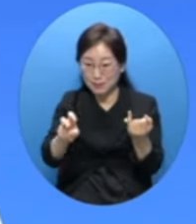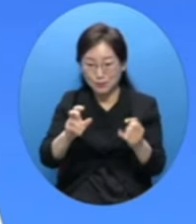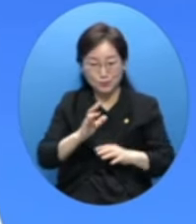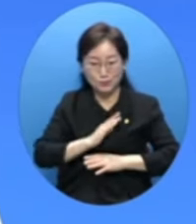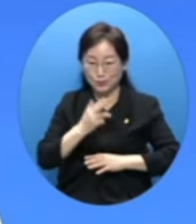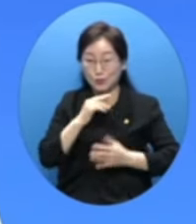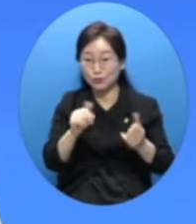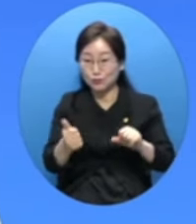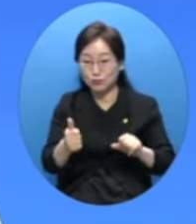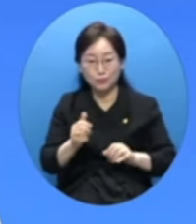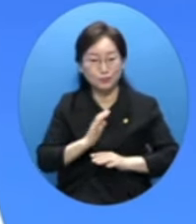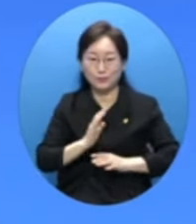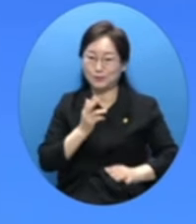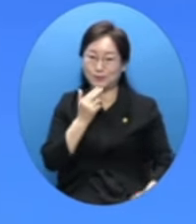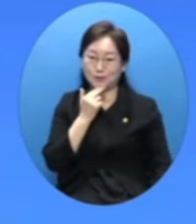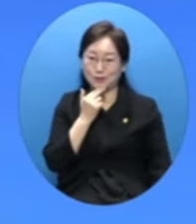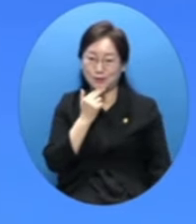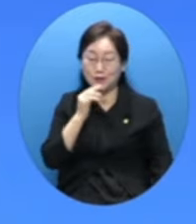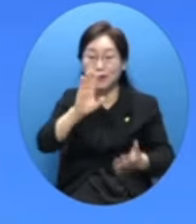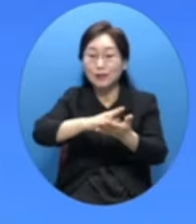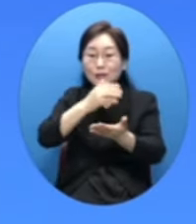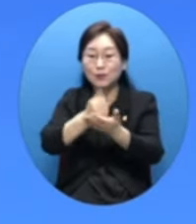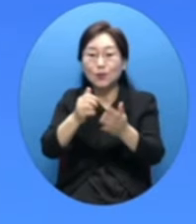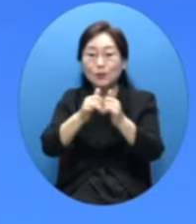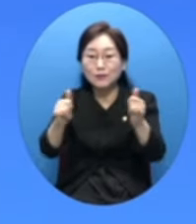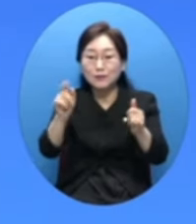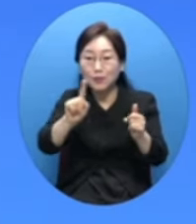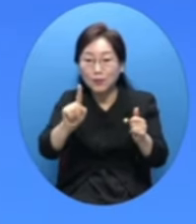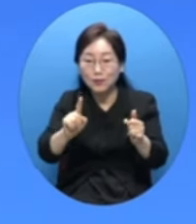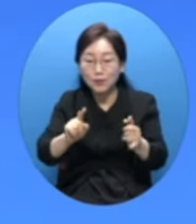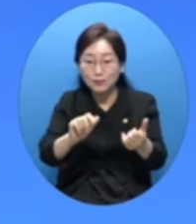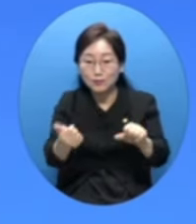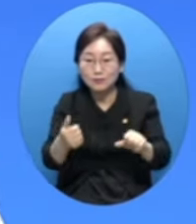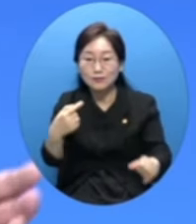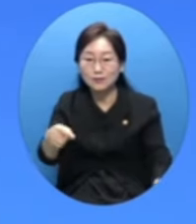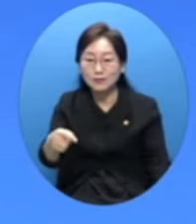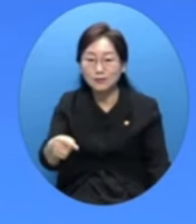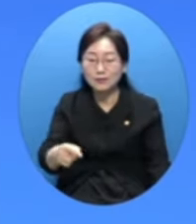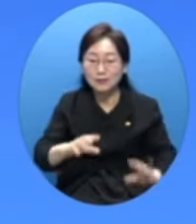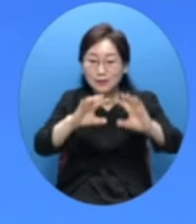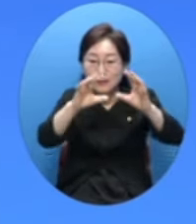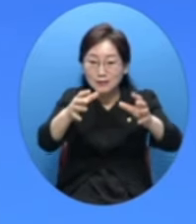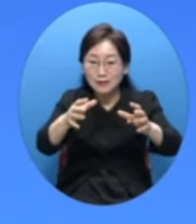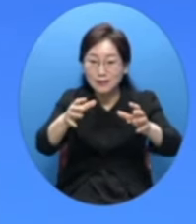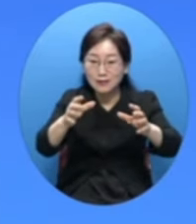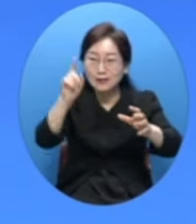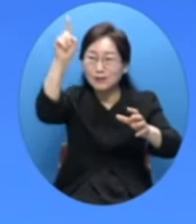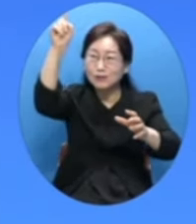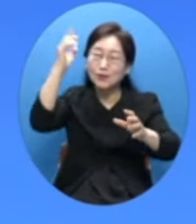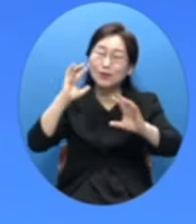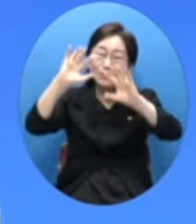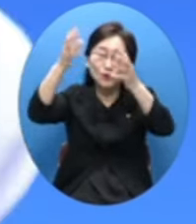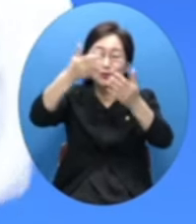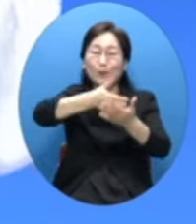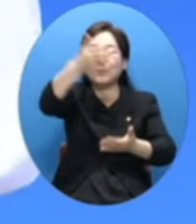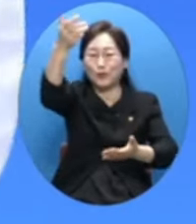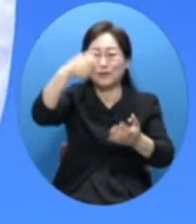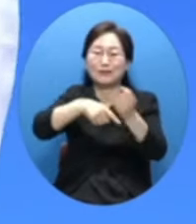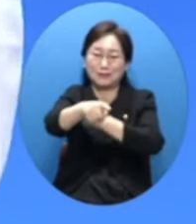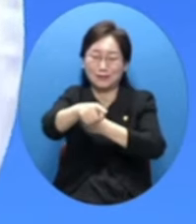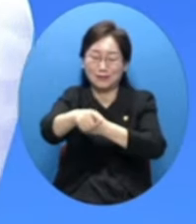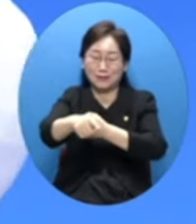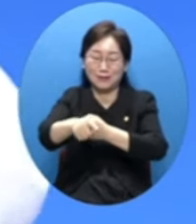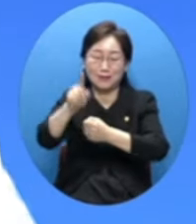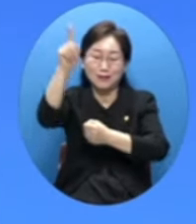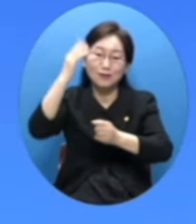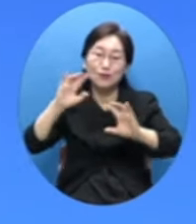죽음을 두려워하지 않았습니다. 그리스도인에 있어서는 죽음은 이 땅에서 천국을 옮겨가는 과정이고 천국에는